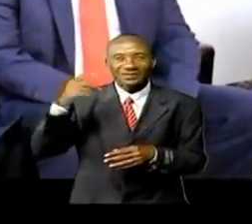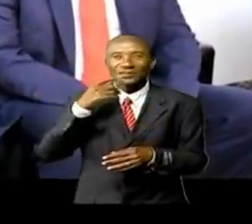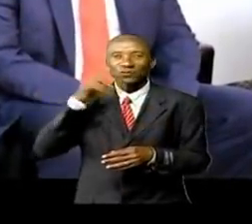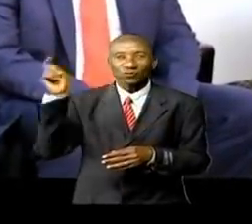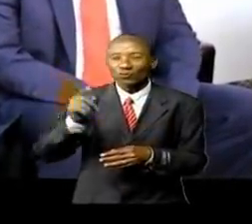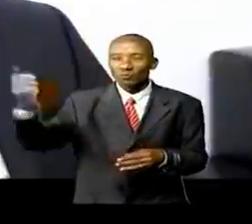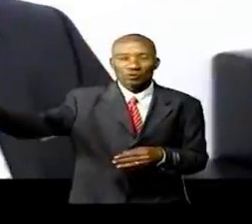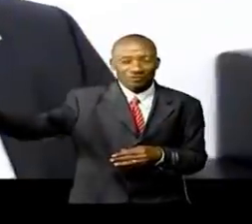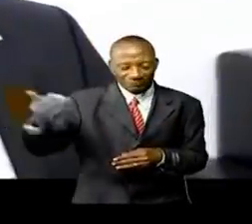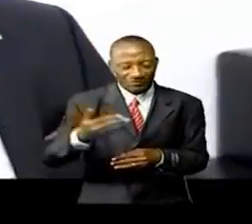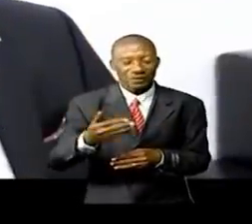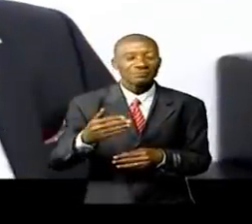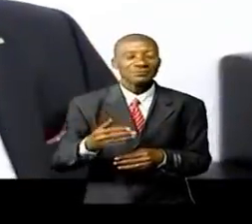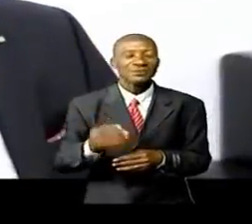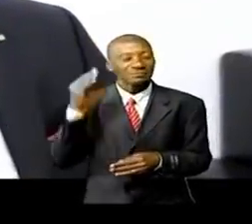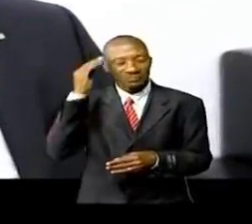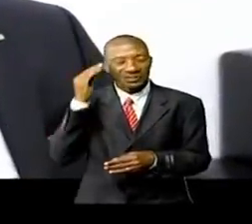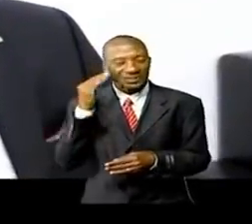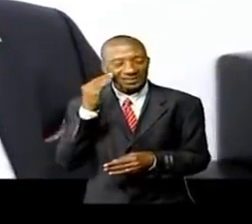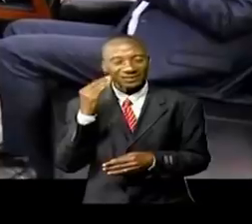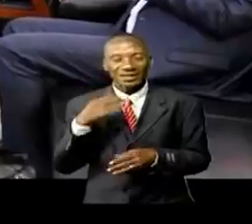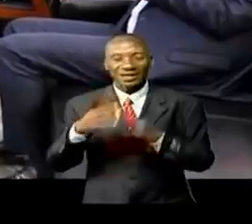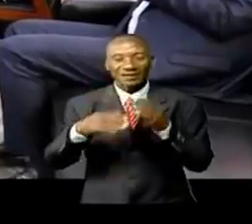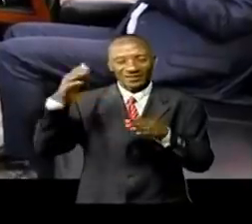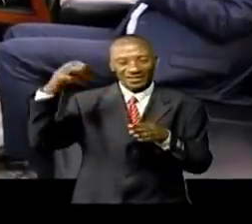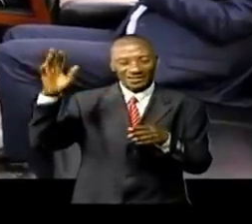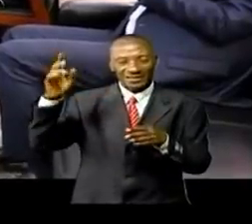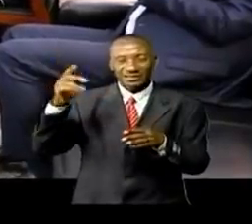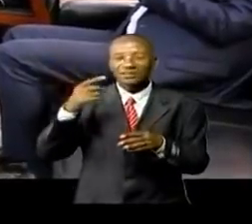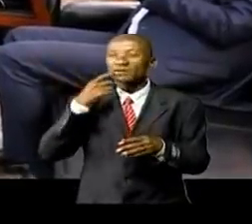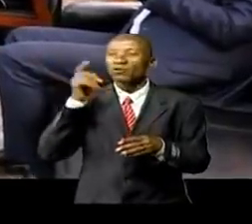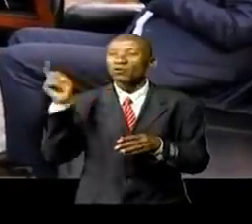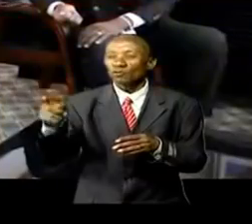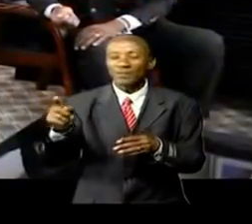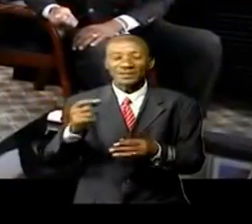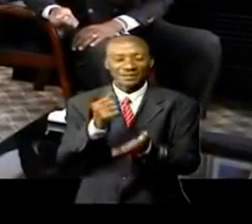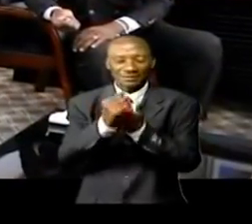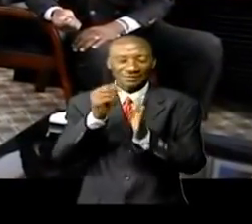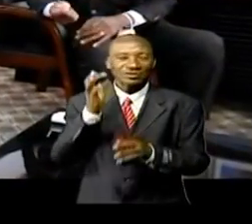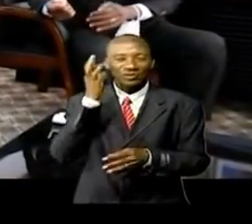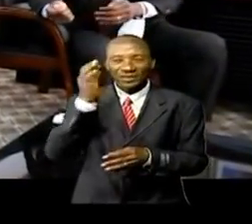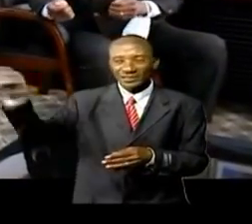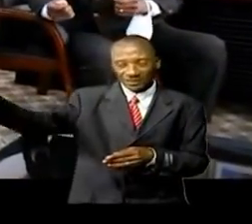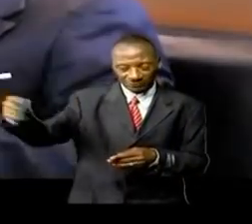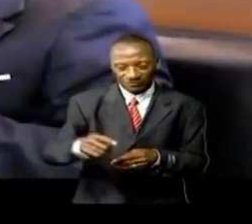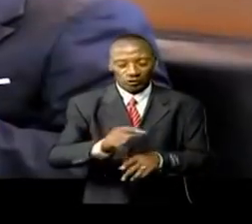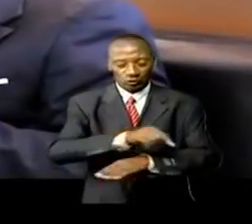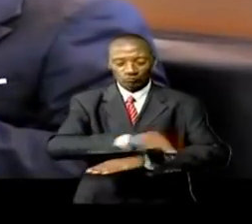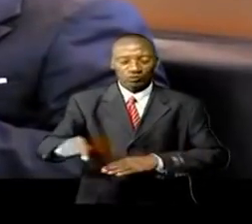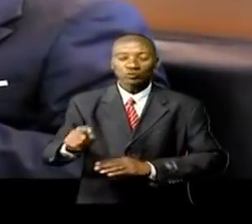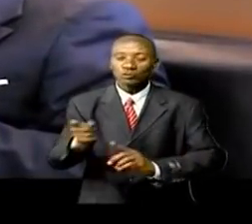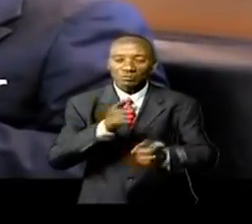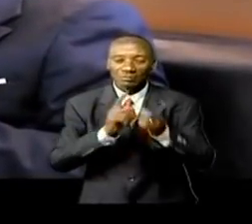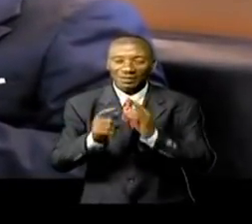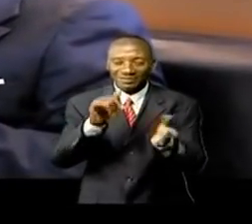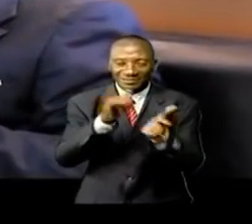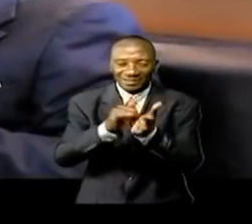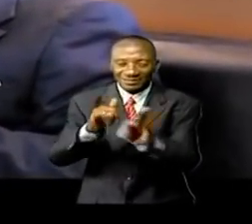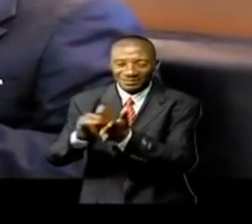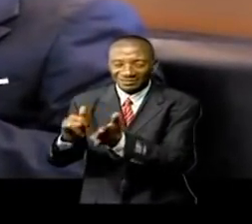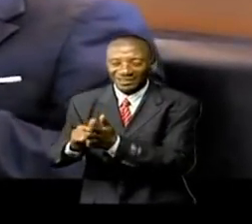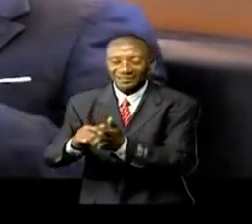vice-premier ministre des Affaires étrangères, Christophe Lutundula Palapé-Napala, Le secrétaire général par intérim des